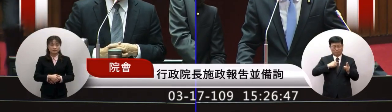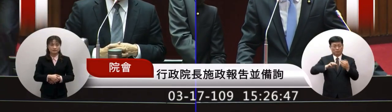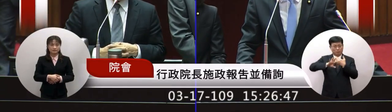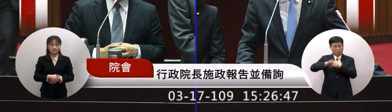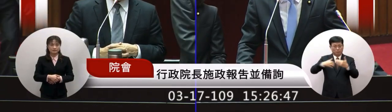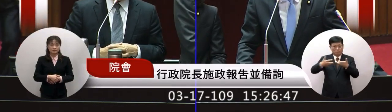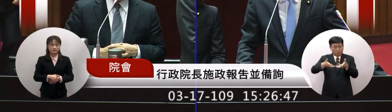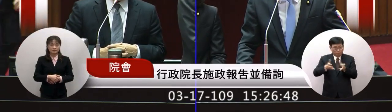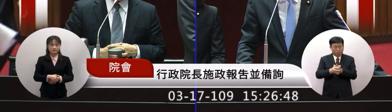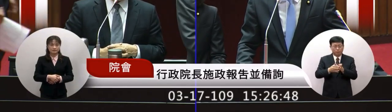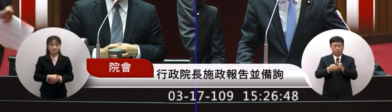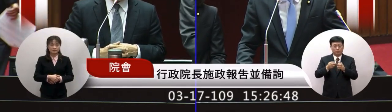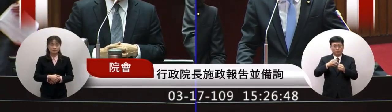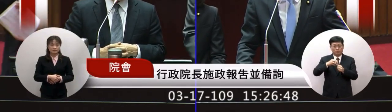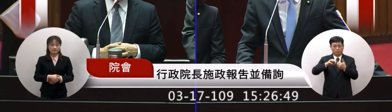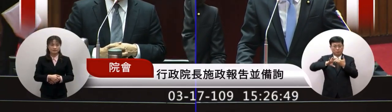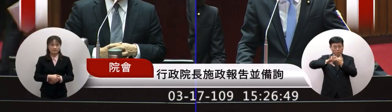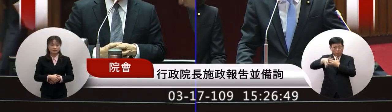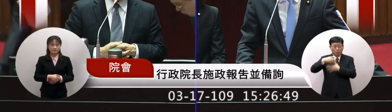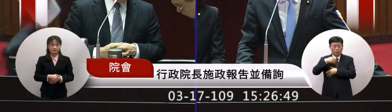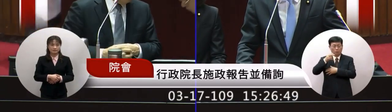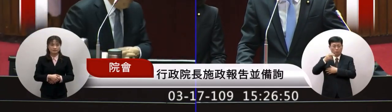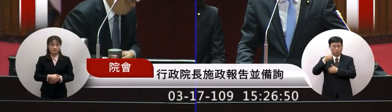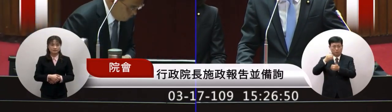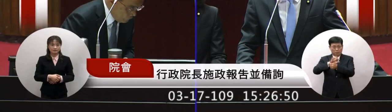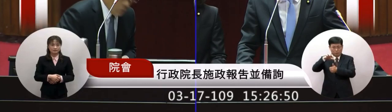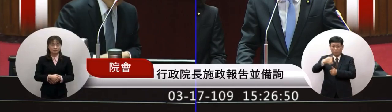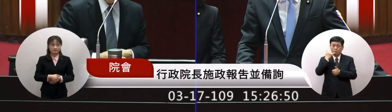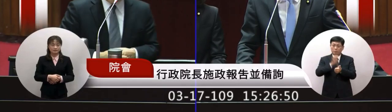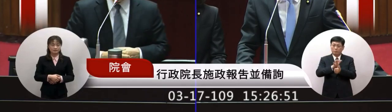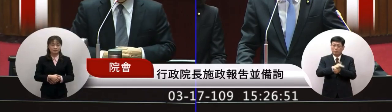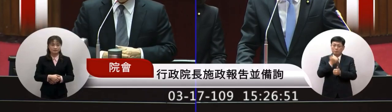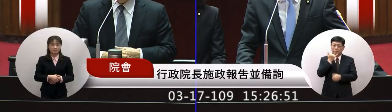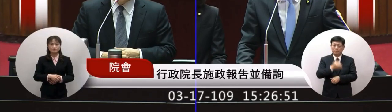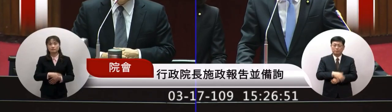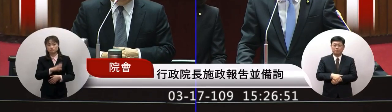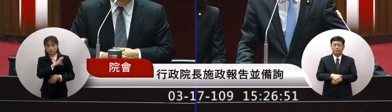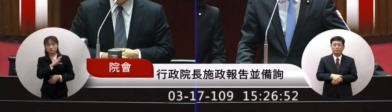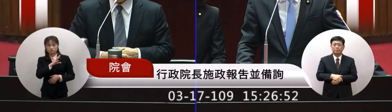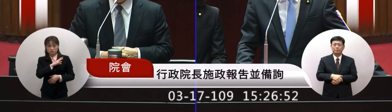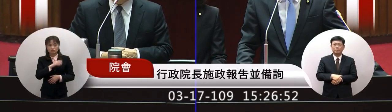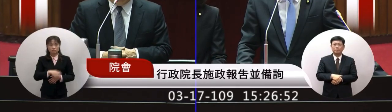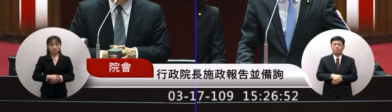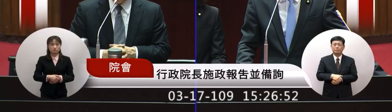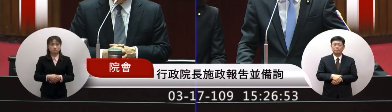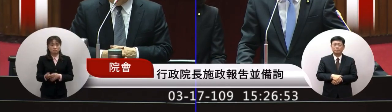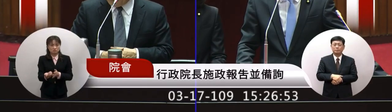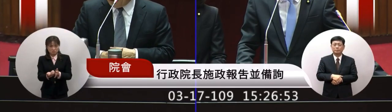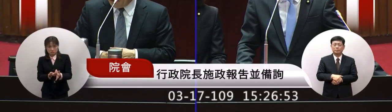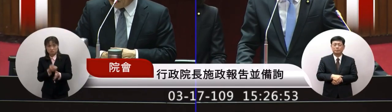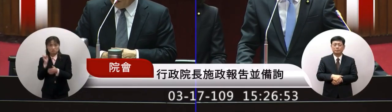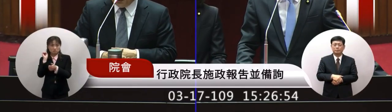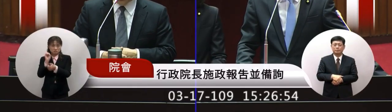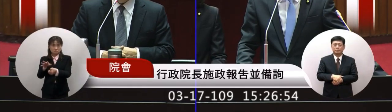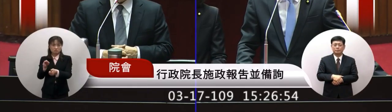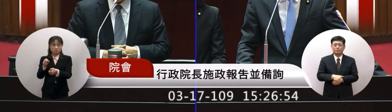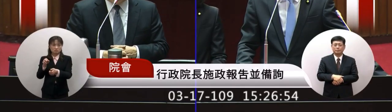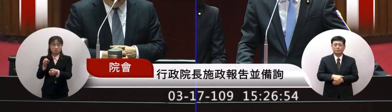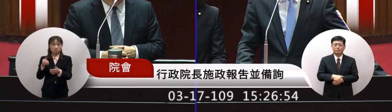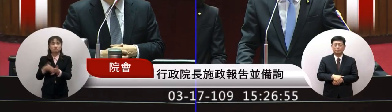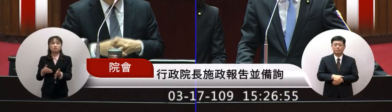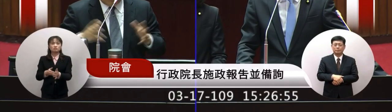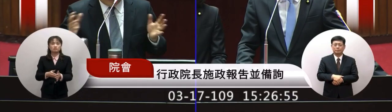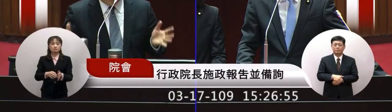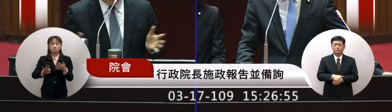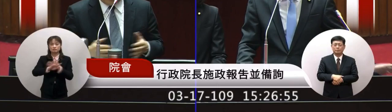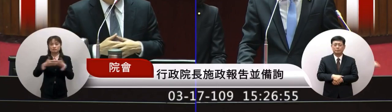部的驻外管处来全力的协助呢？ 当然，已经早已交代，我们的外交部